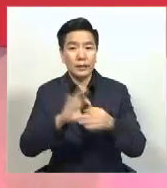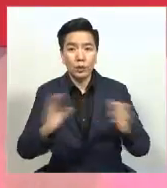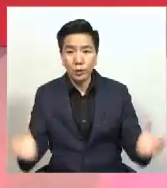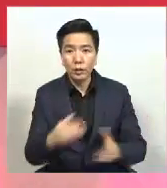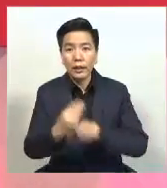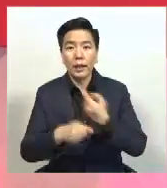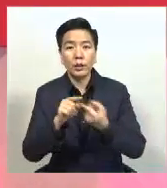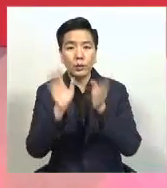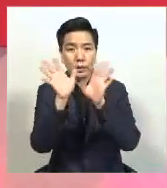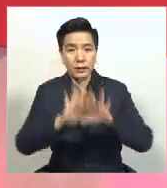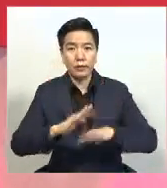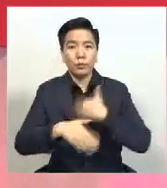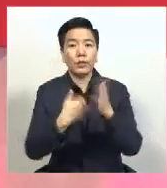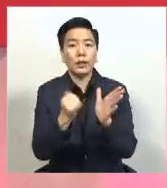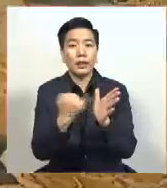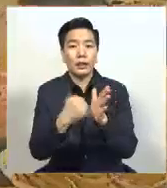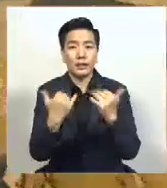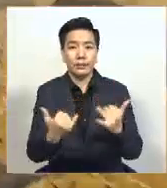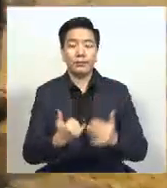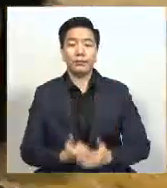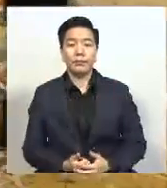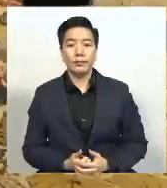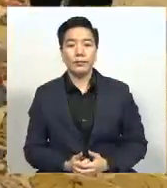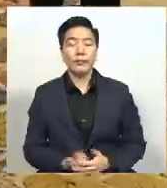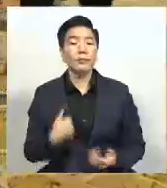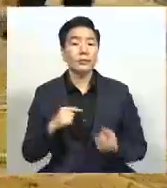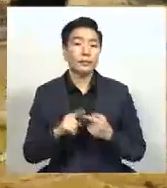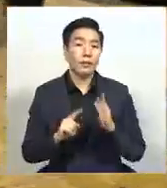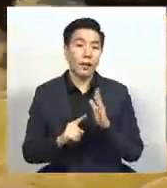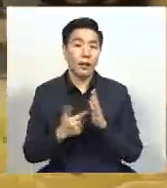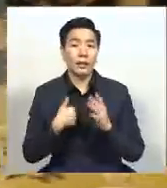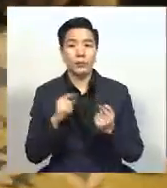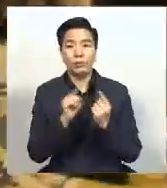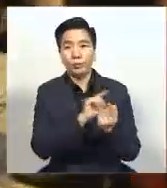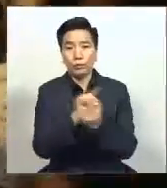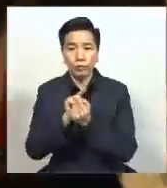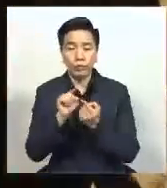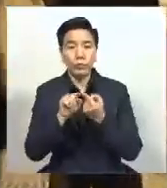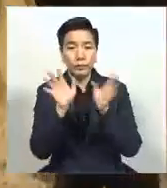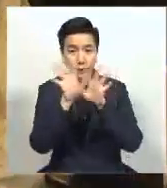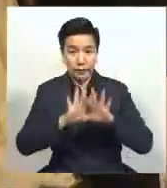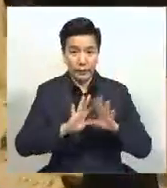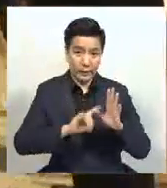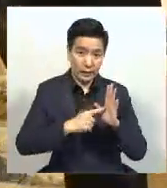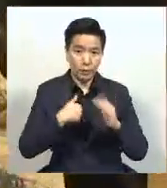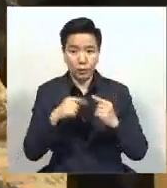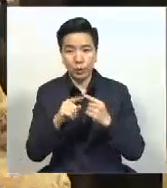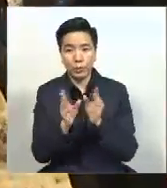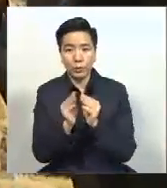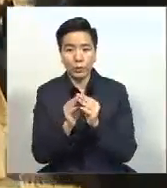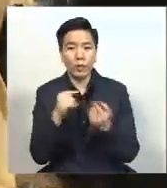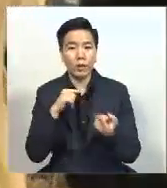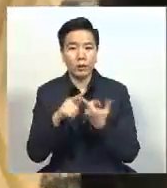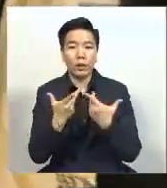ขายในอาเซียนให้คล่องตัวมากขึ้นโดยเวทีแรกที่มีการพบปะกันระหว่างอาเซียนเริ่มต้นด้วยการประชุมคณะมน